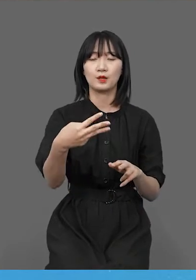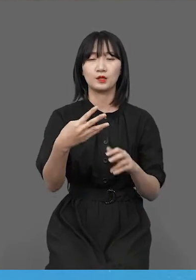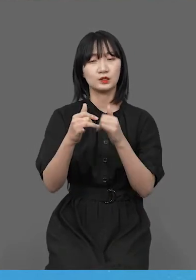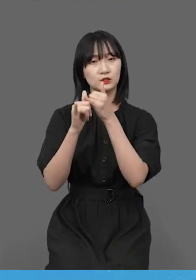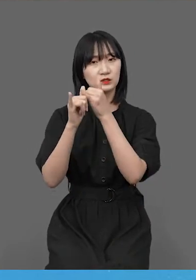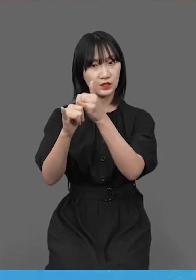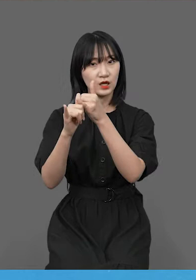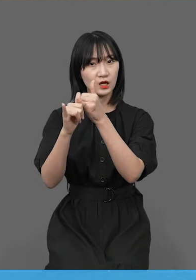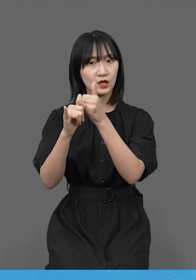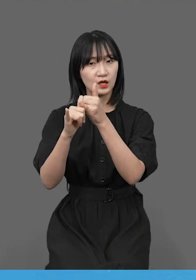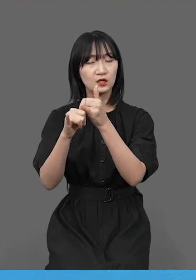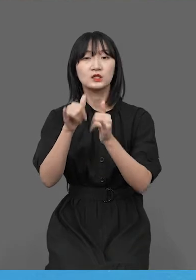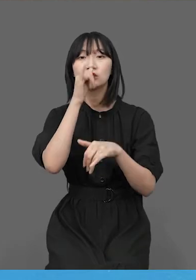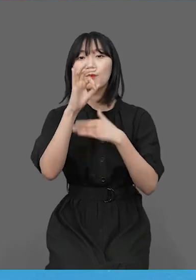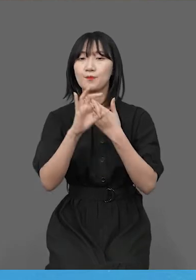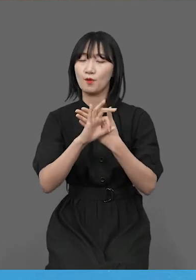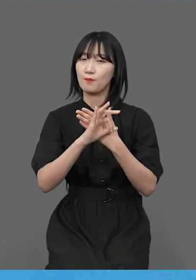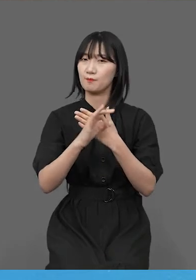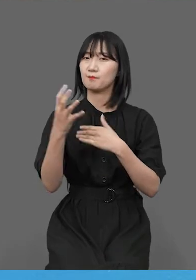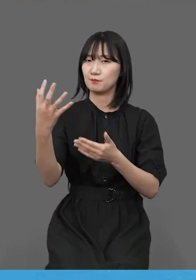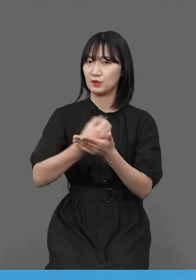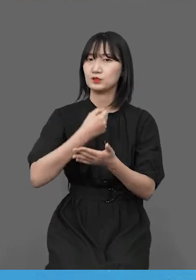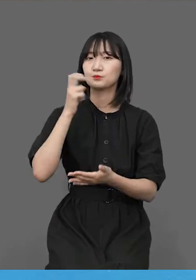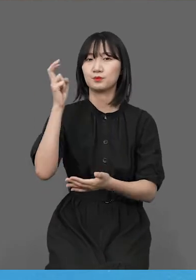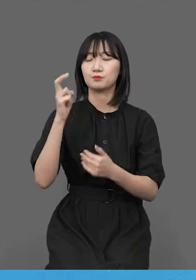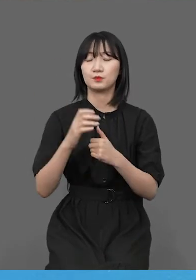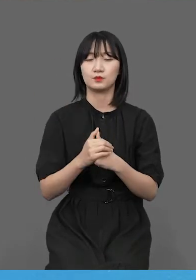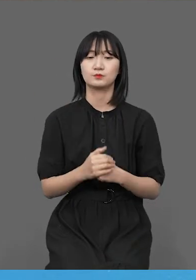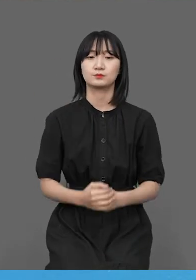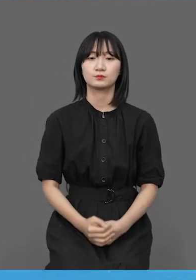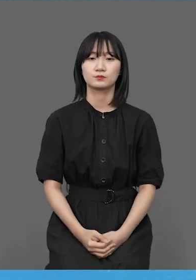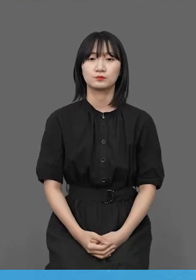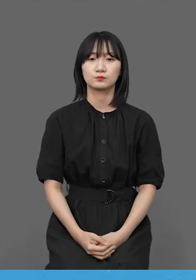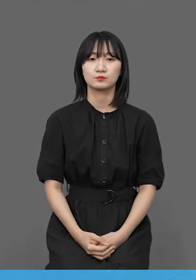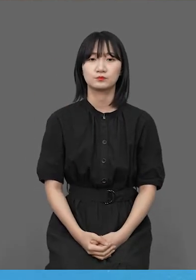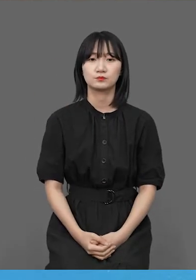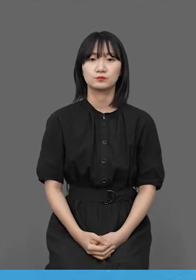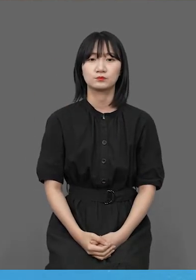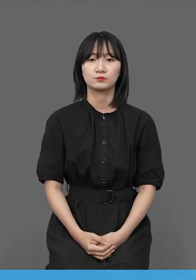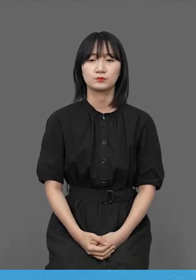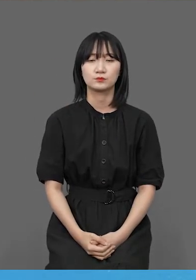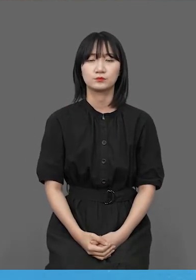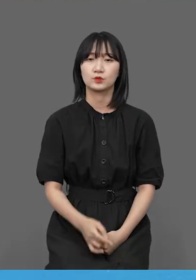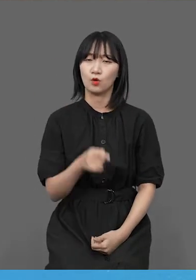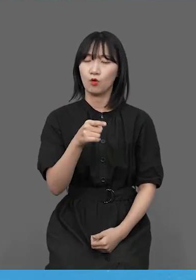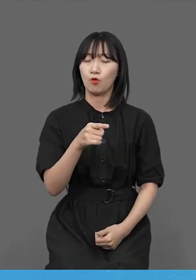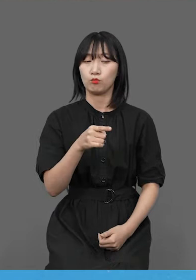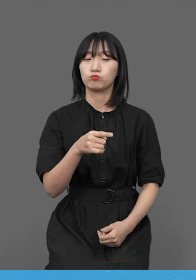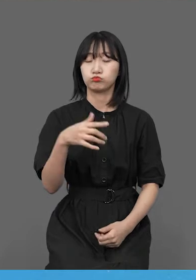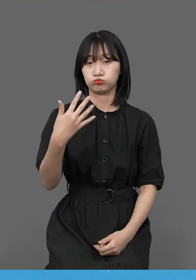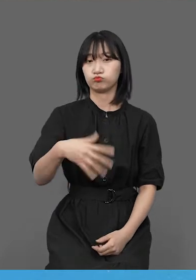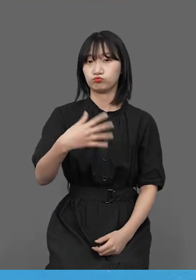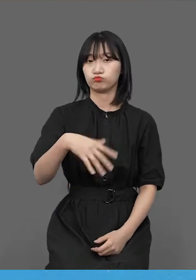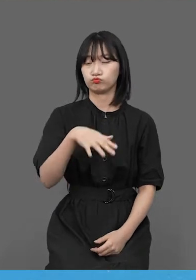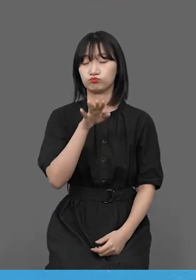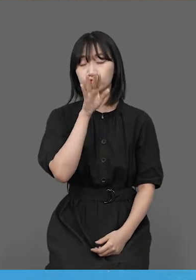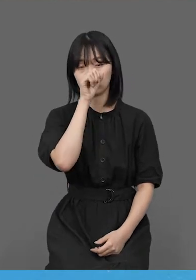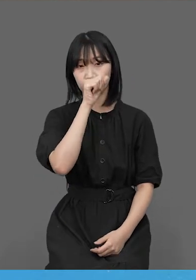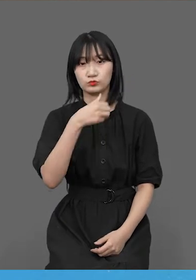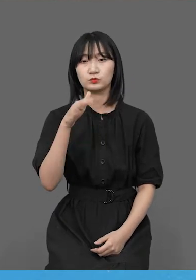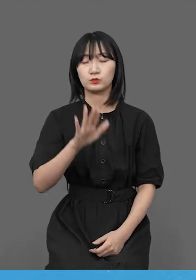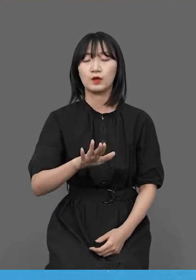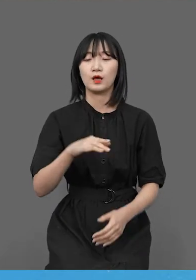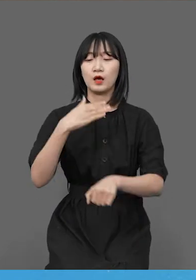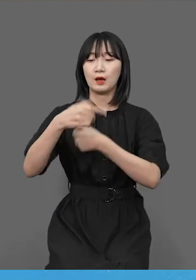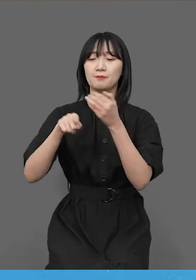2억 개 이렇게 드렸을지 몰라요. 발생학에 아주 많은 업적을 남기셨습니다. 근데 그런 업적은 좋은데 이분이 강력한